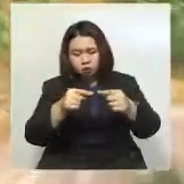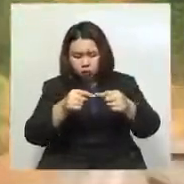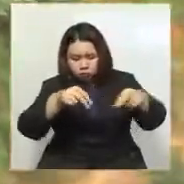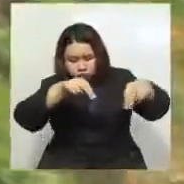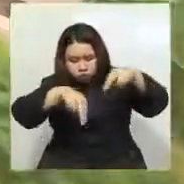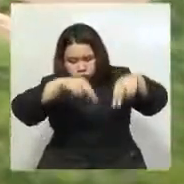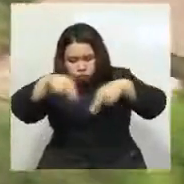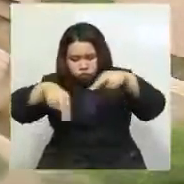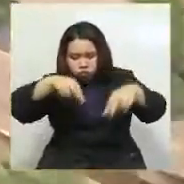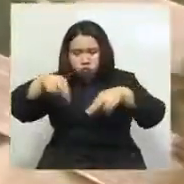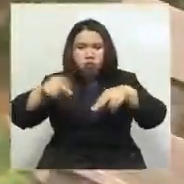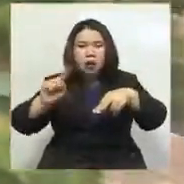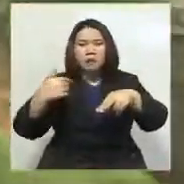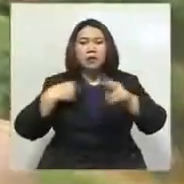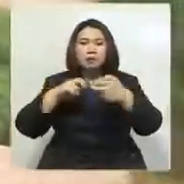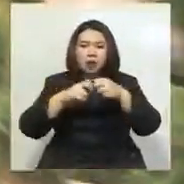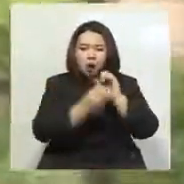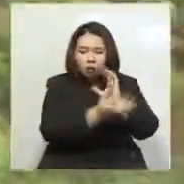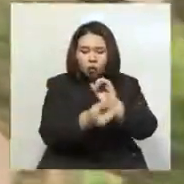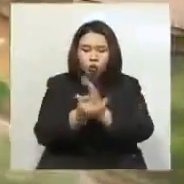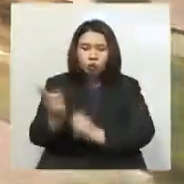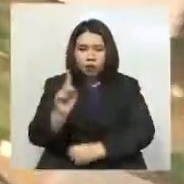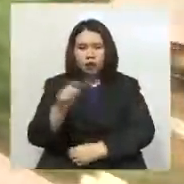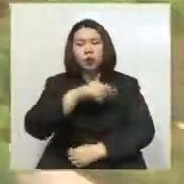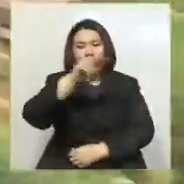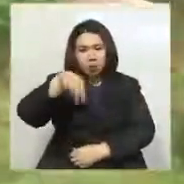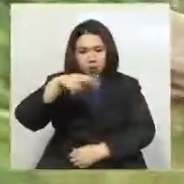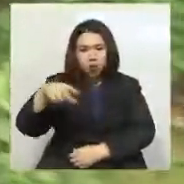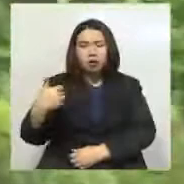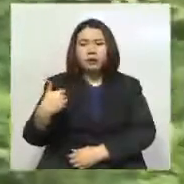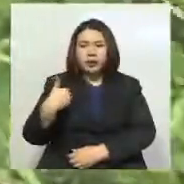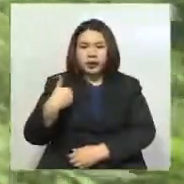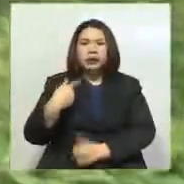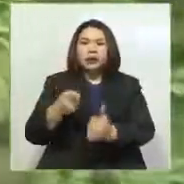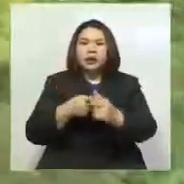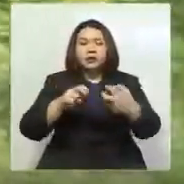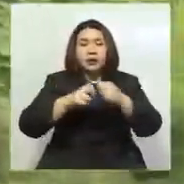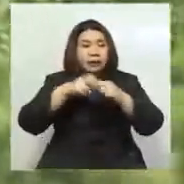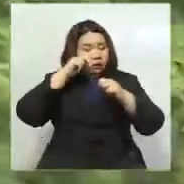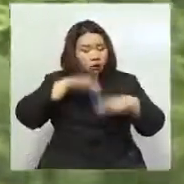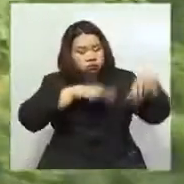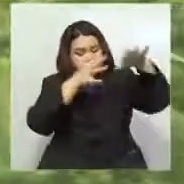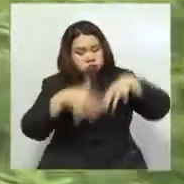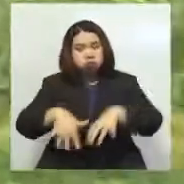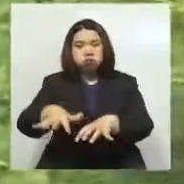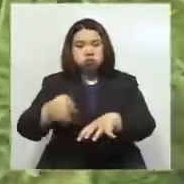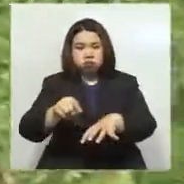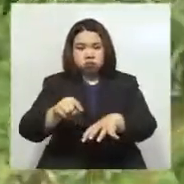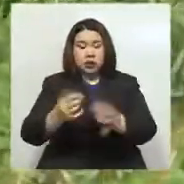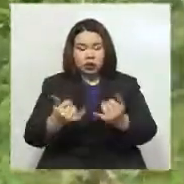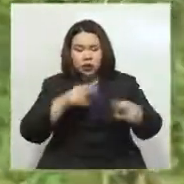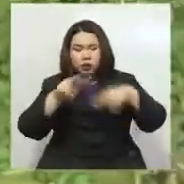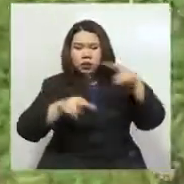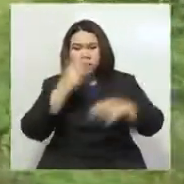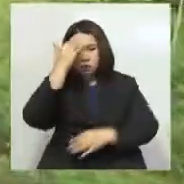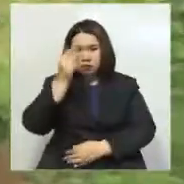ณีวิทยาในพื้นที่ที่ได้รับผลกระทบนะคะไม่ว่าจะเป็นผลกระทบจากเหตุการณ์น้ำป่าไหลหลากการไปสำรวจครั้งนี้เ